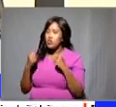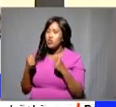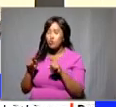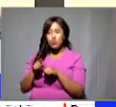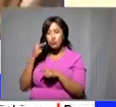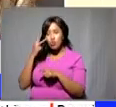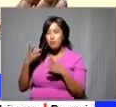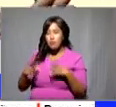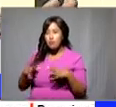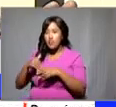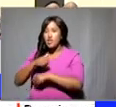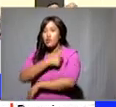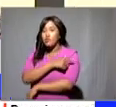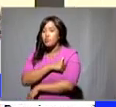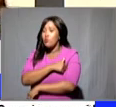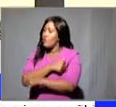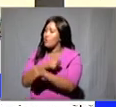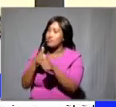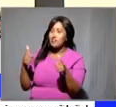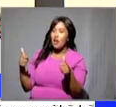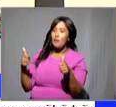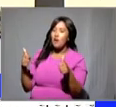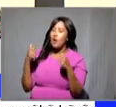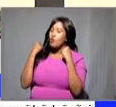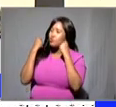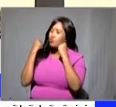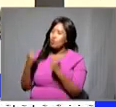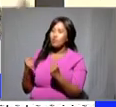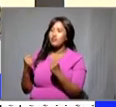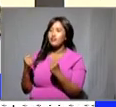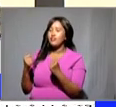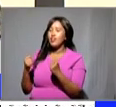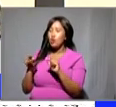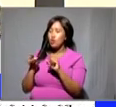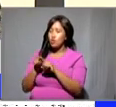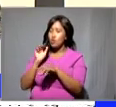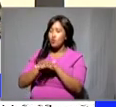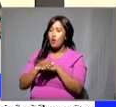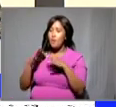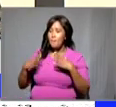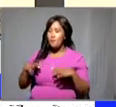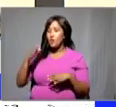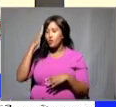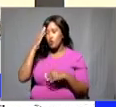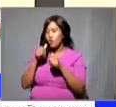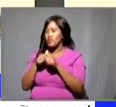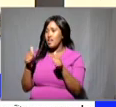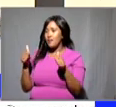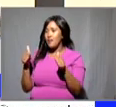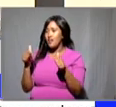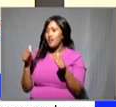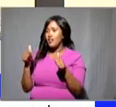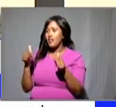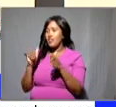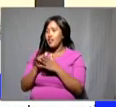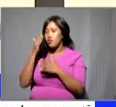twina thibitari ri matire handu now they are stable. Ni wega andu mamenye they are stable. No niguo turenda